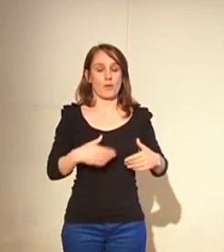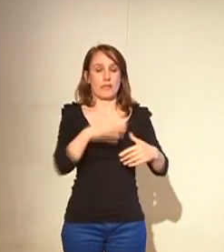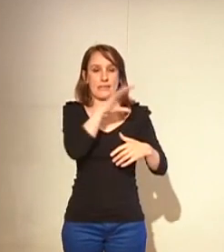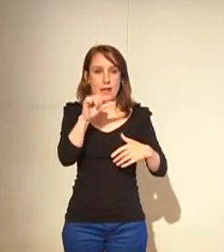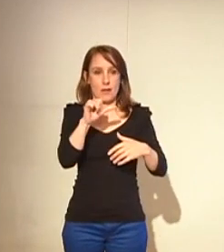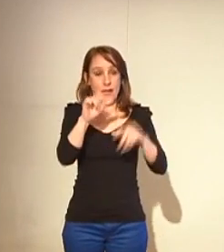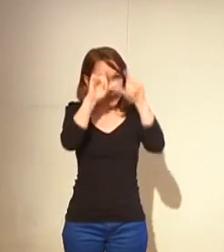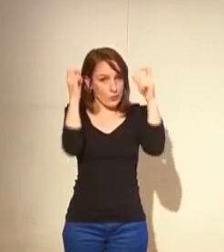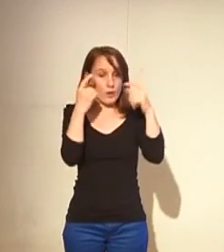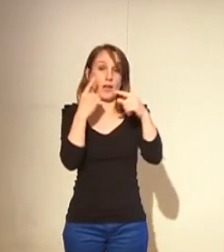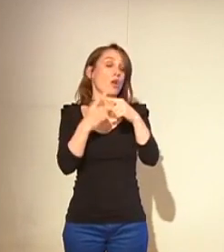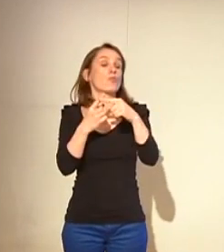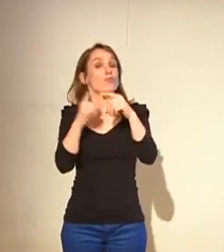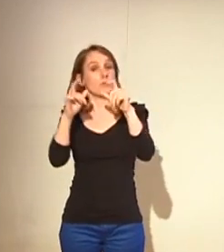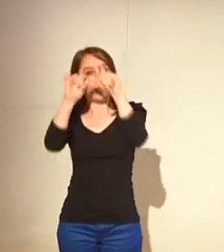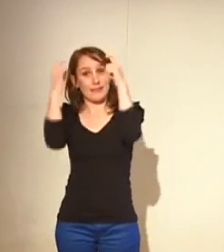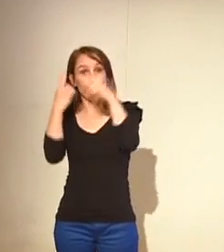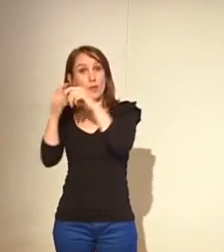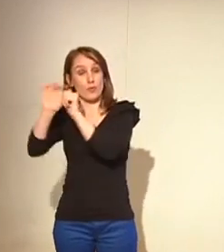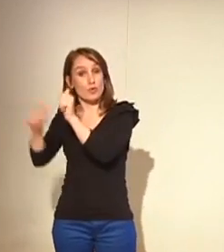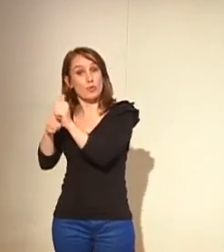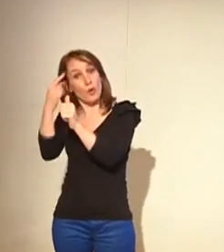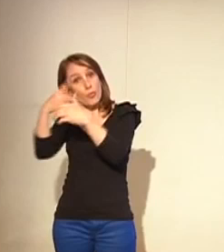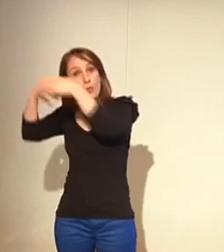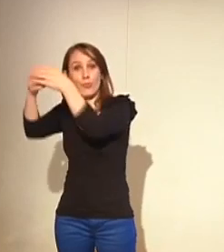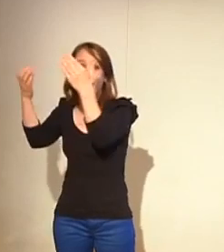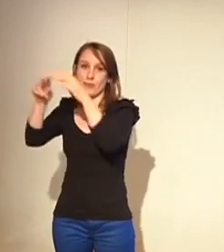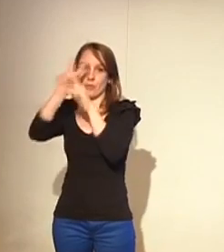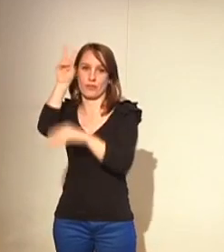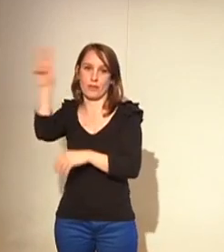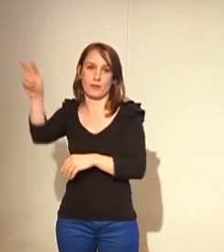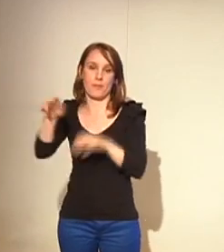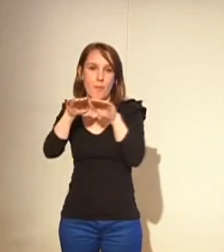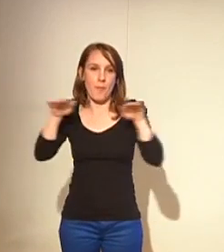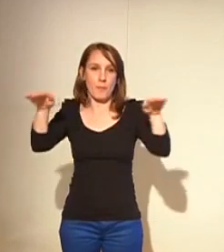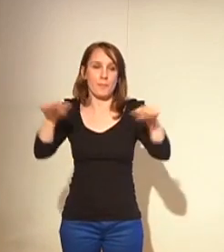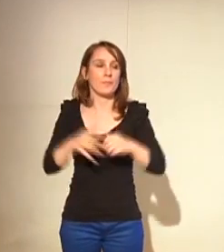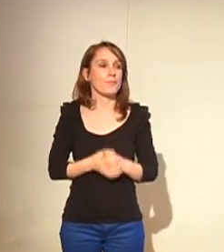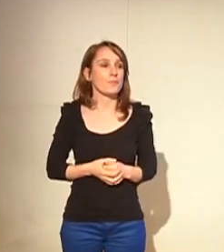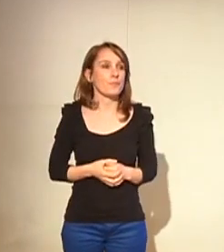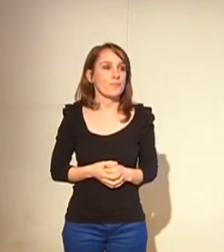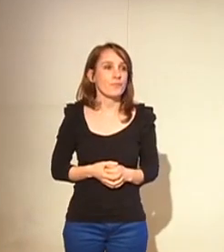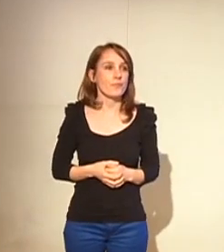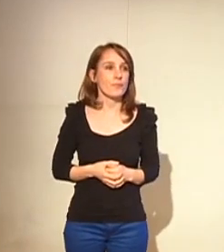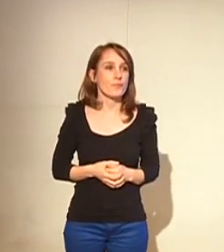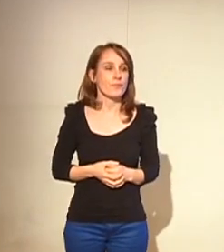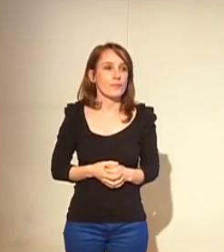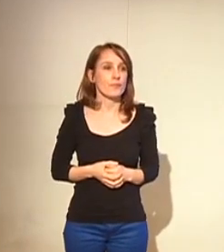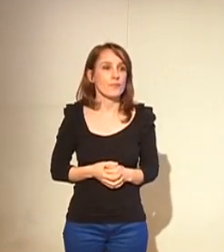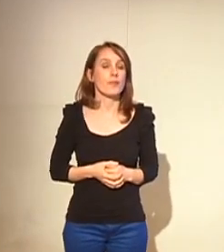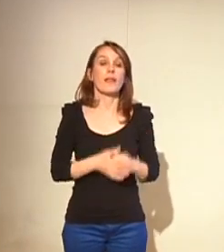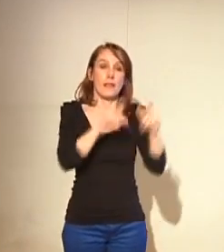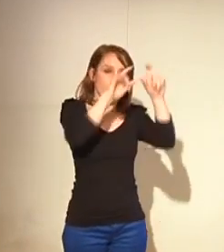ainsi que un titulaire un suppléent pour l'assemblée générale pour les